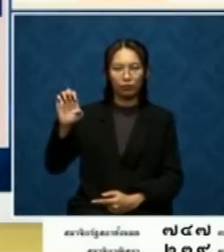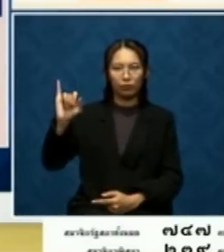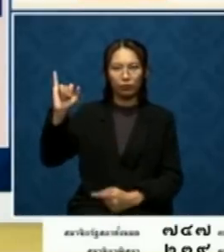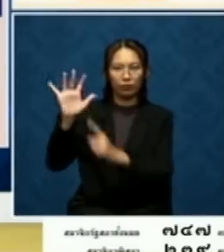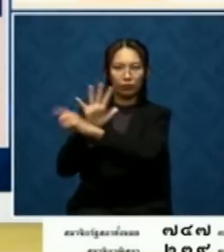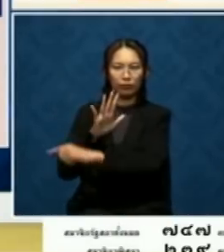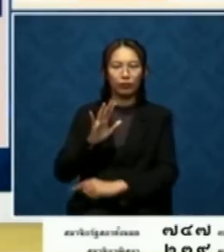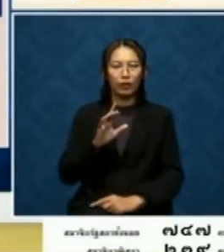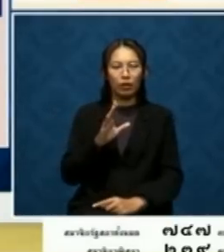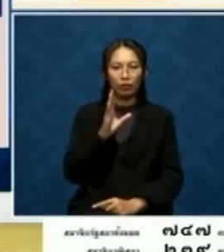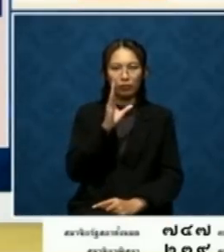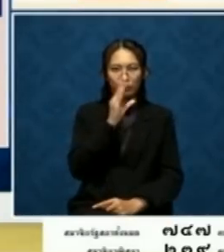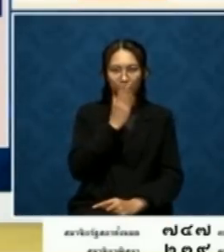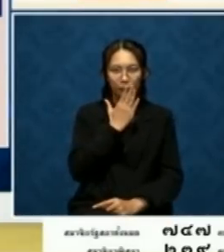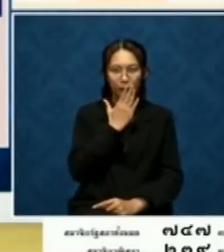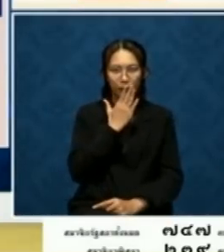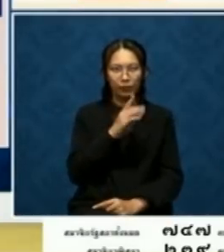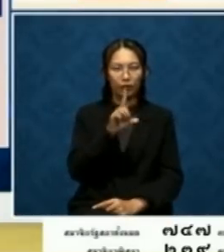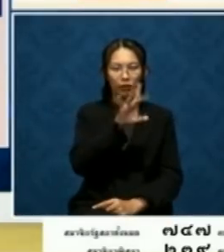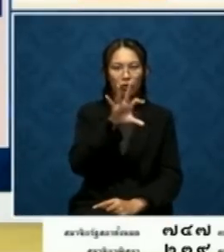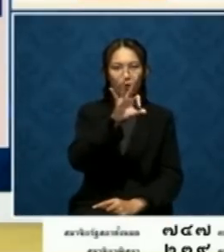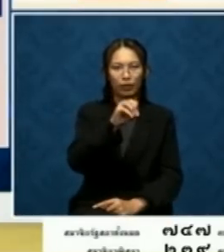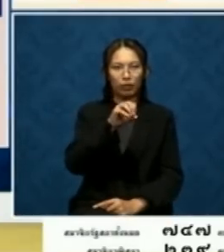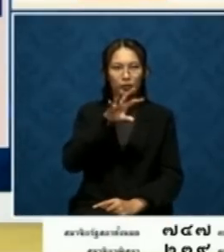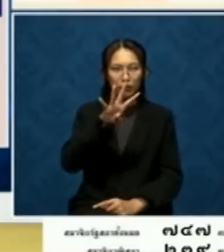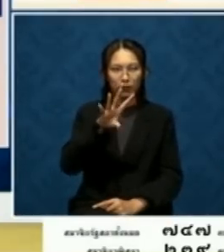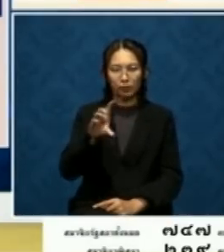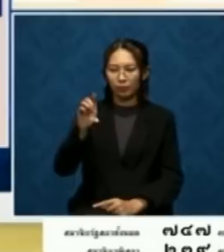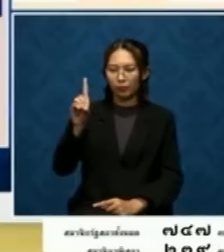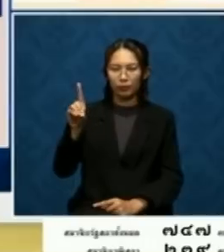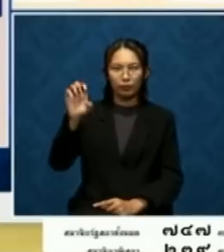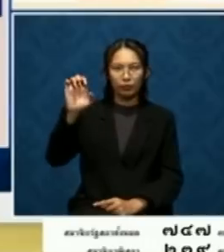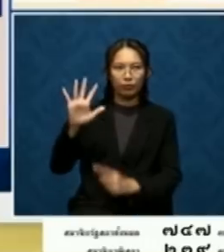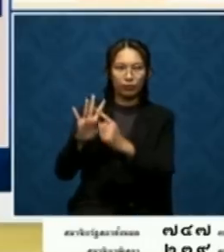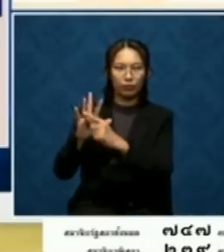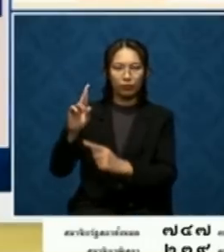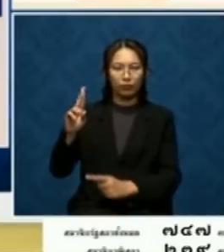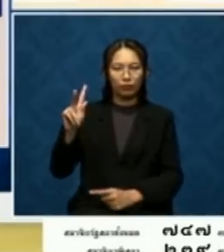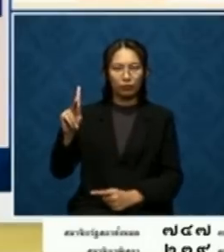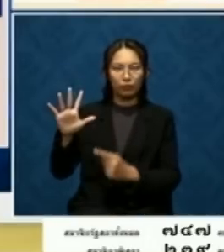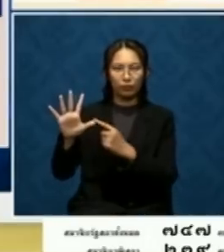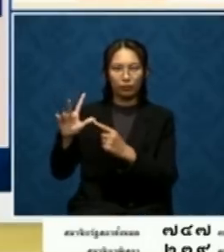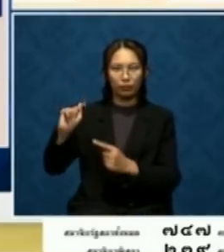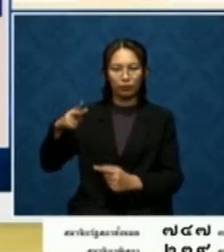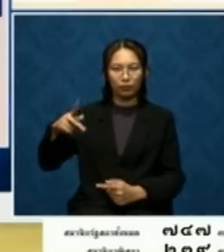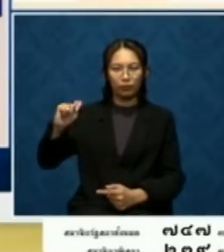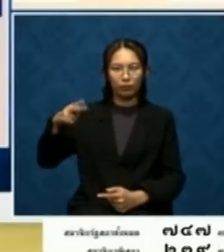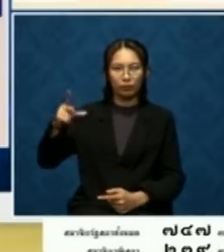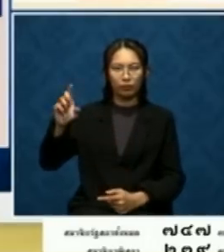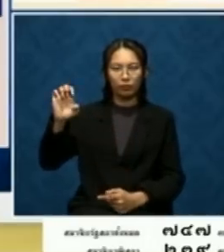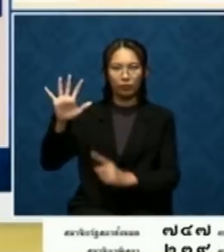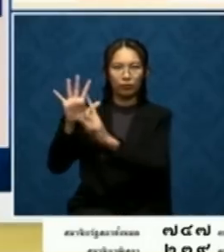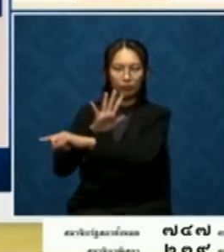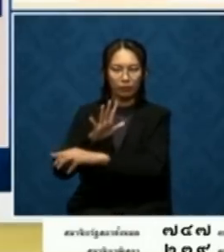อยู่ที่109แล้วก็ไม่เห็นชอบอยู่ที่54ส่วนงดออกเสียงอยู่ที่19เสียงด้วยกันนะคะกลมๆขยับม